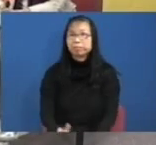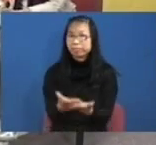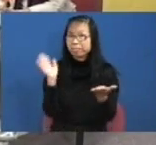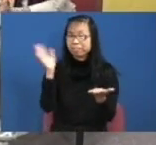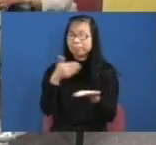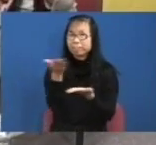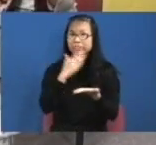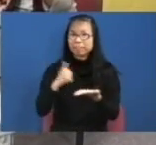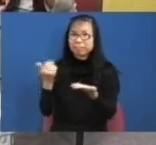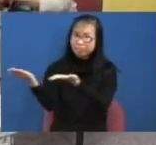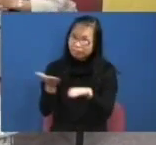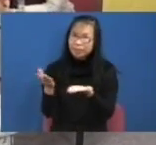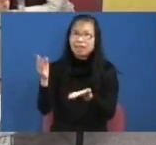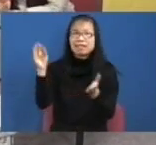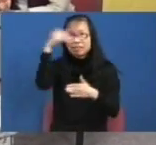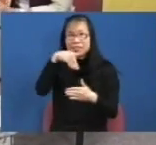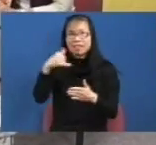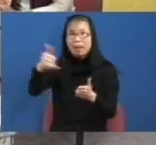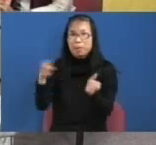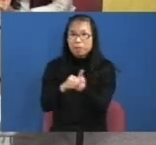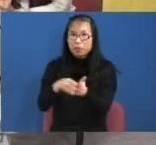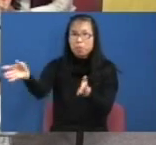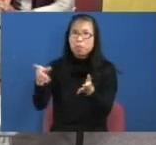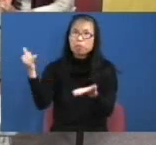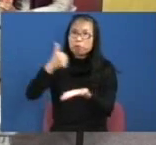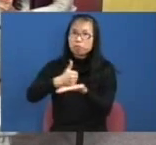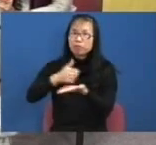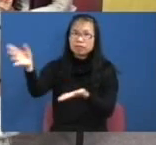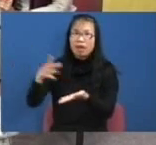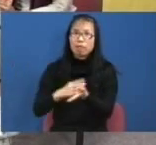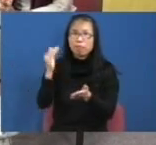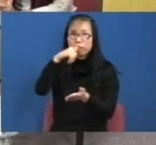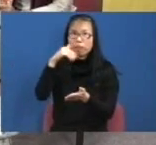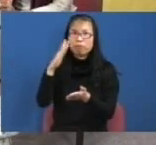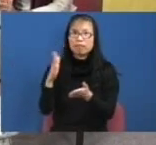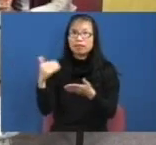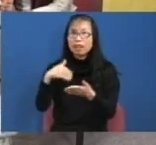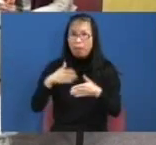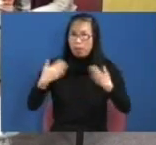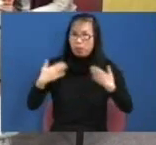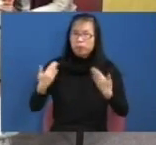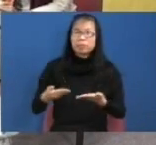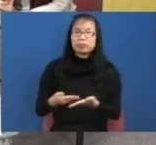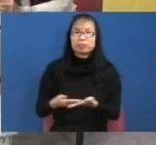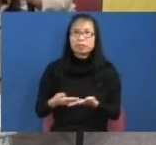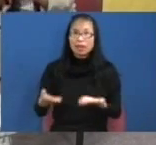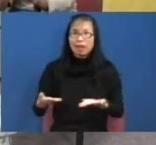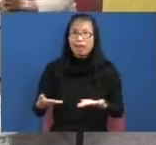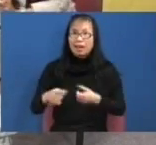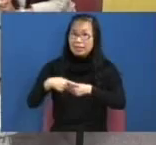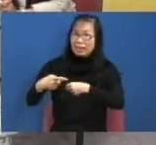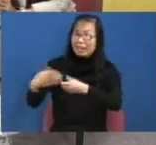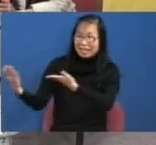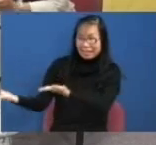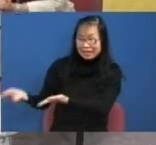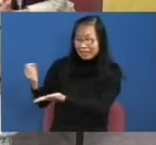Hello， 大家好，歡迎嚟到姍姍來遲嘅節目，我是節目主持人方國姍。咁咧今日好開心，就一咧喺我身